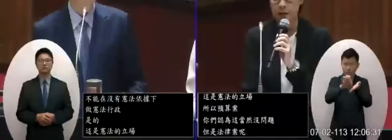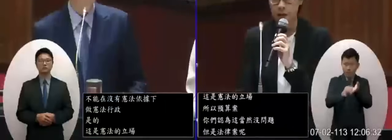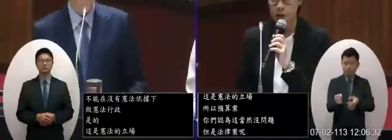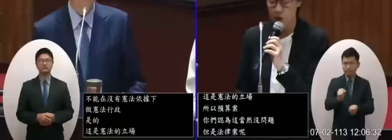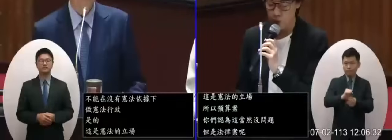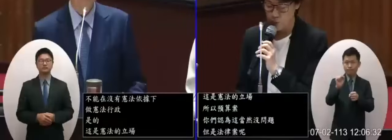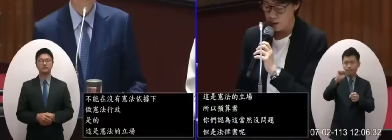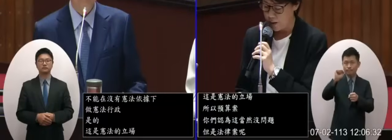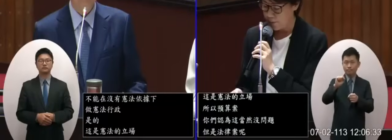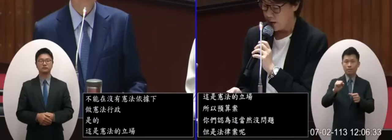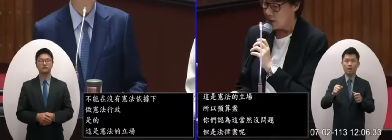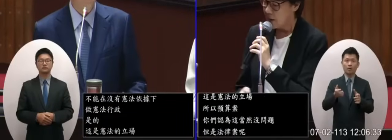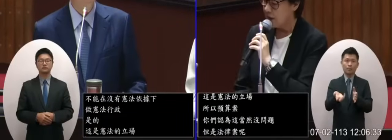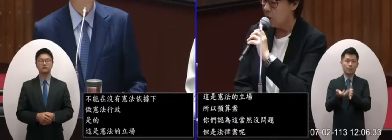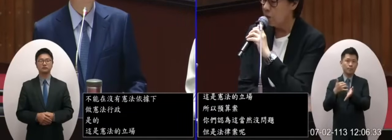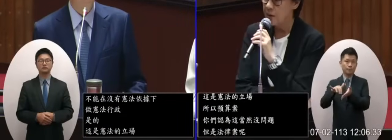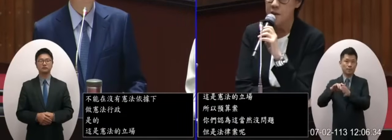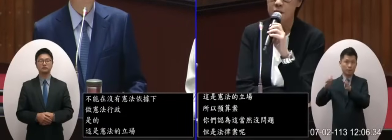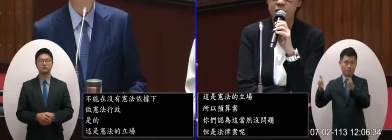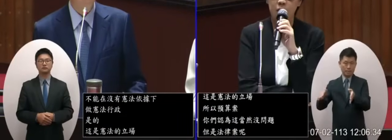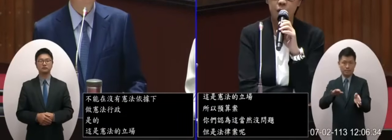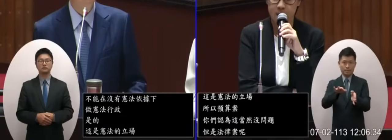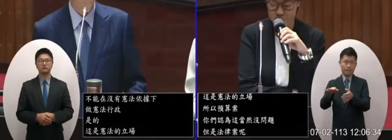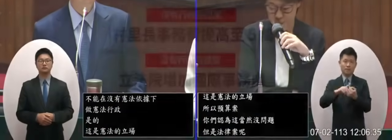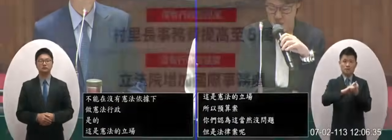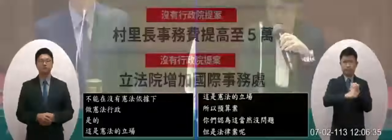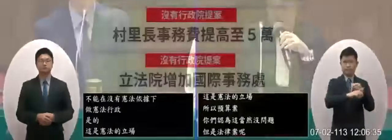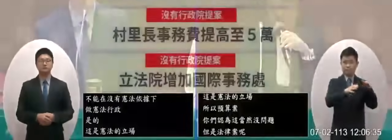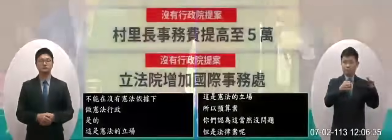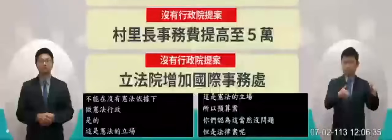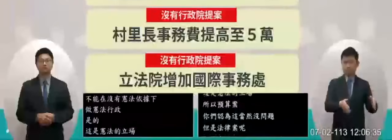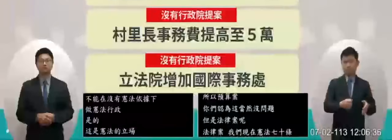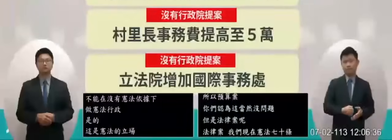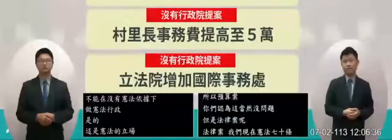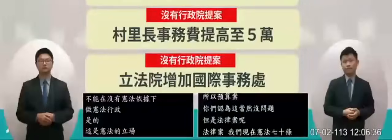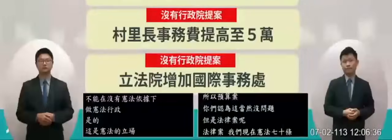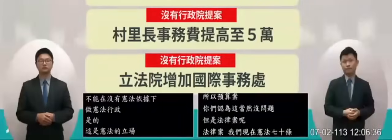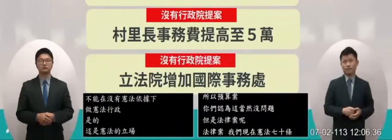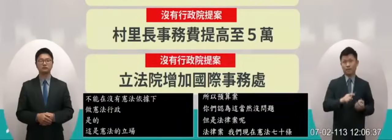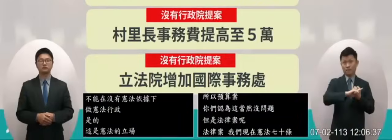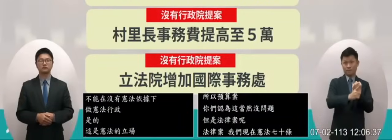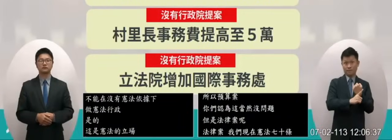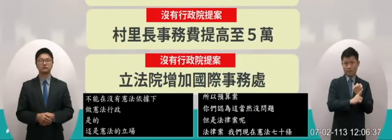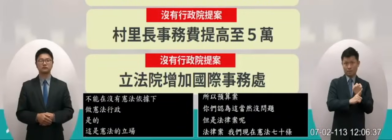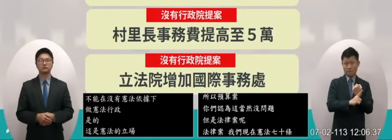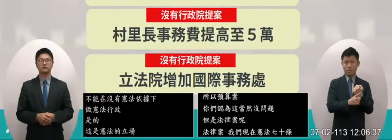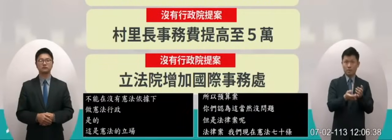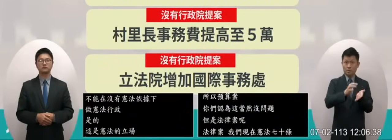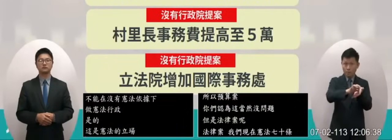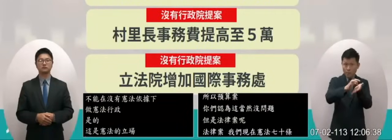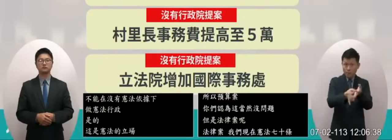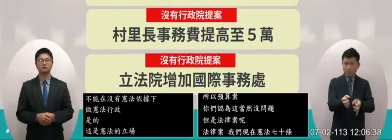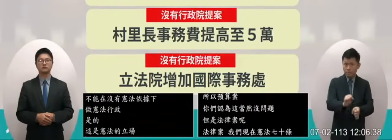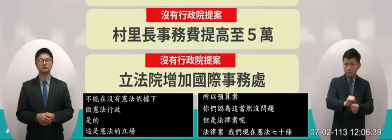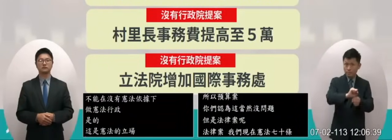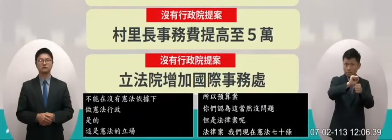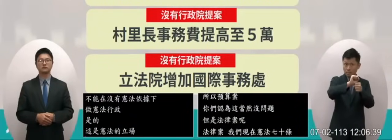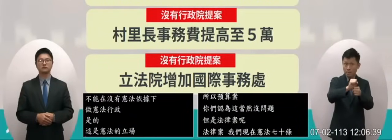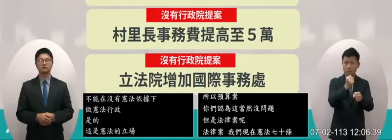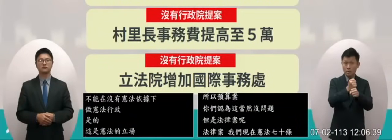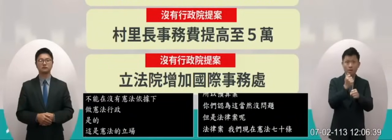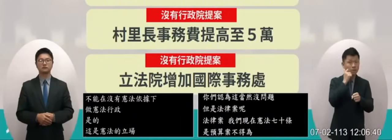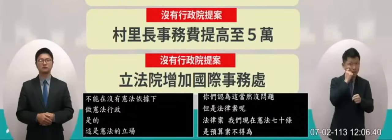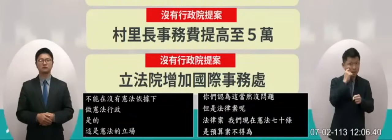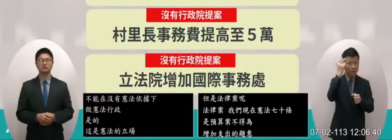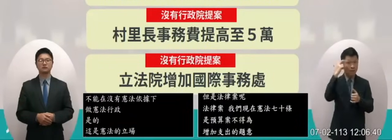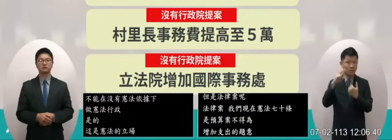会议解释很清楚叫预算案。现在我要问的是法律案，法律增加支出到底是不是挚爱难行，是不是违宪？这